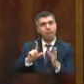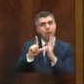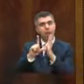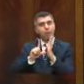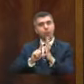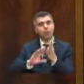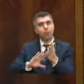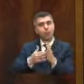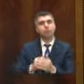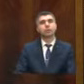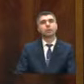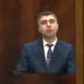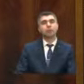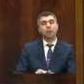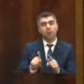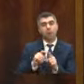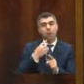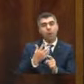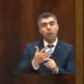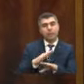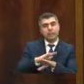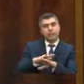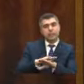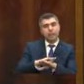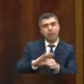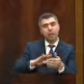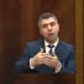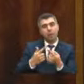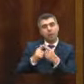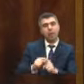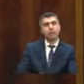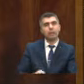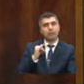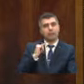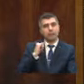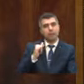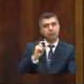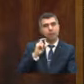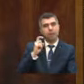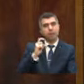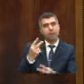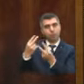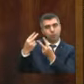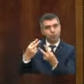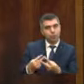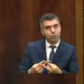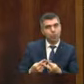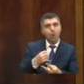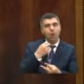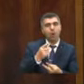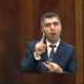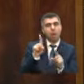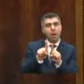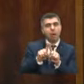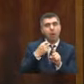الدستورية والمراعاة السياسية خلال هذه الولاية، من الحضور الشهري إلى تقديم حصيلة 100 يوم إلى